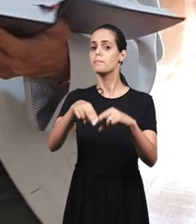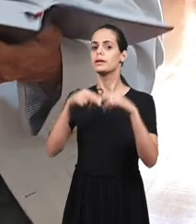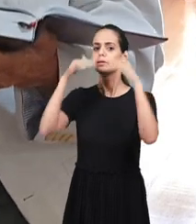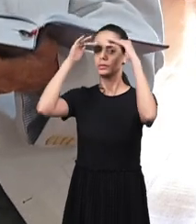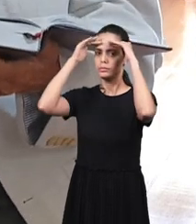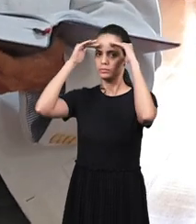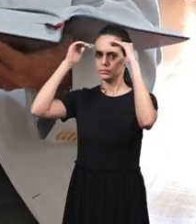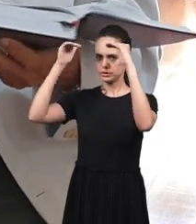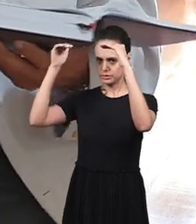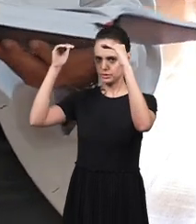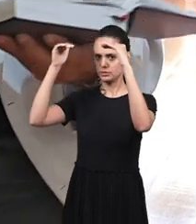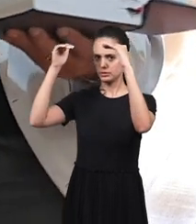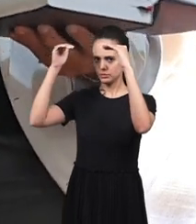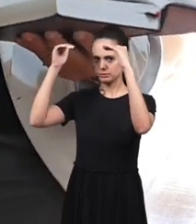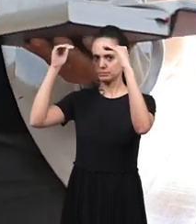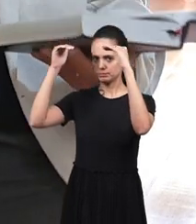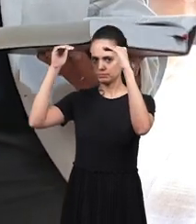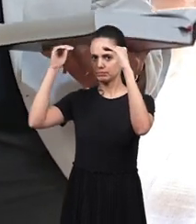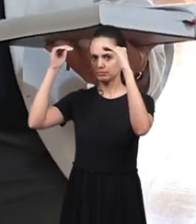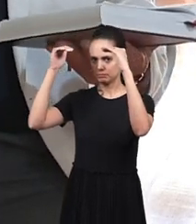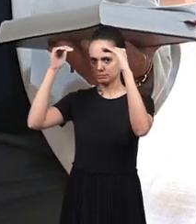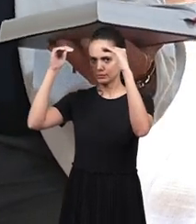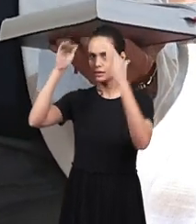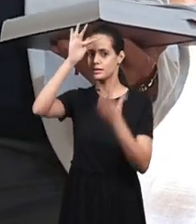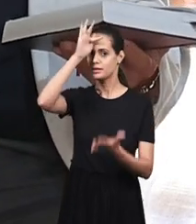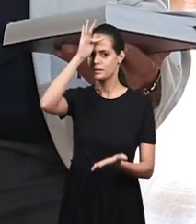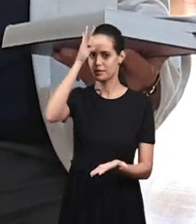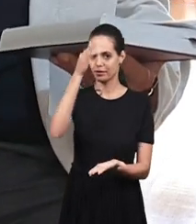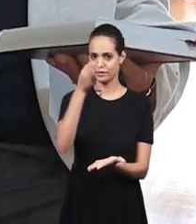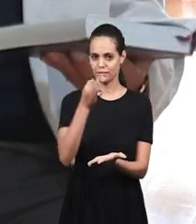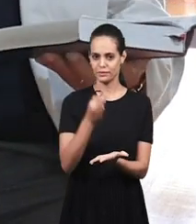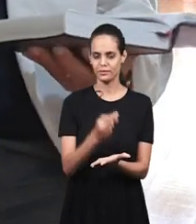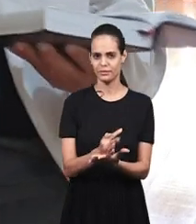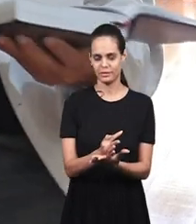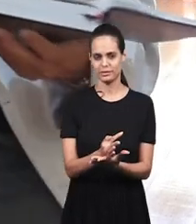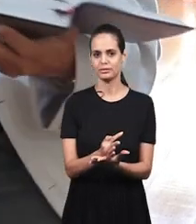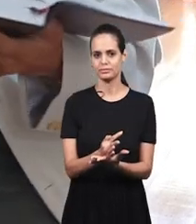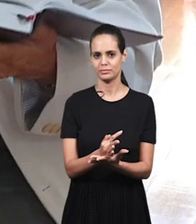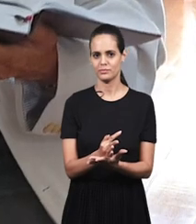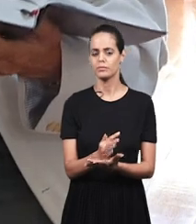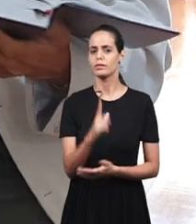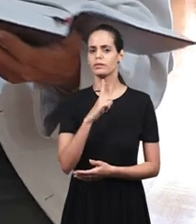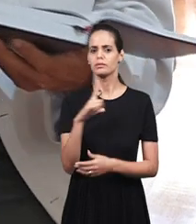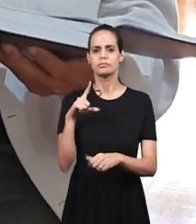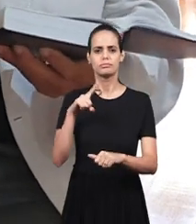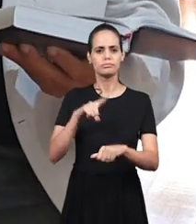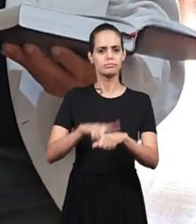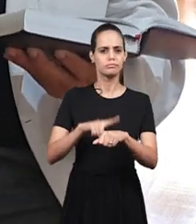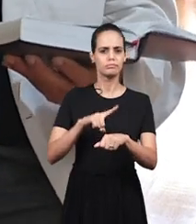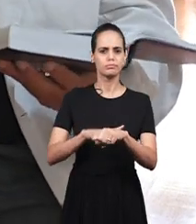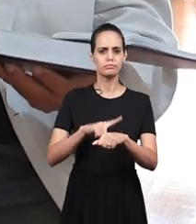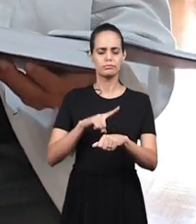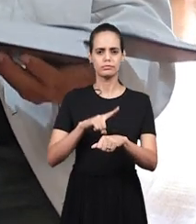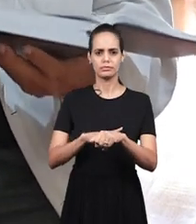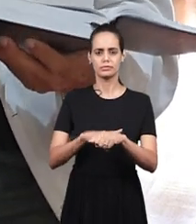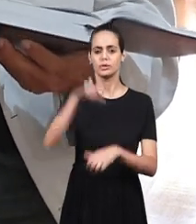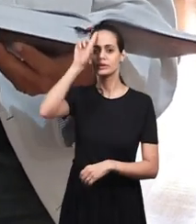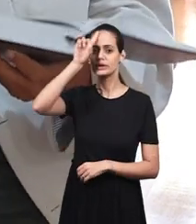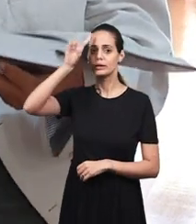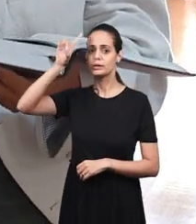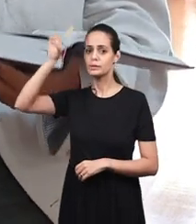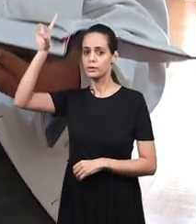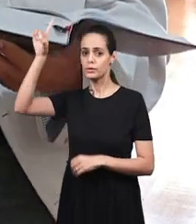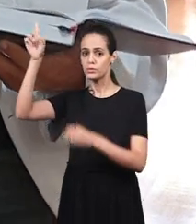il a fait un traité avec Abraham à travers l'obéissance. Donc la foi qui